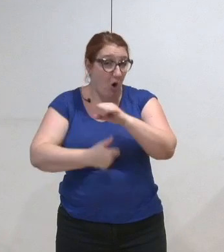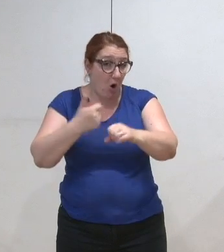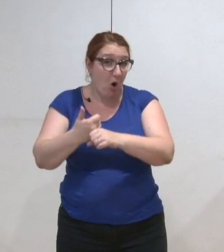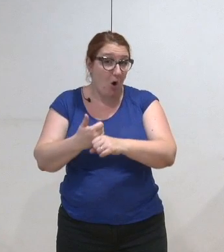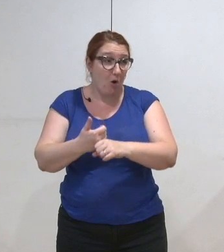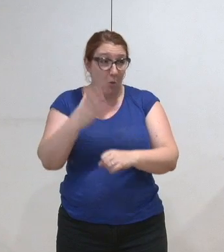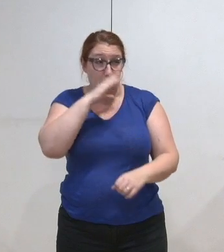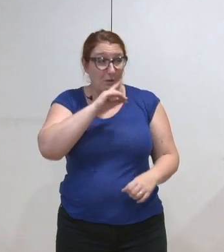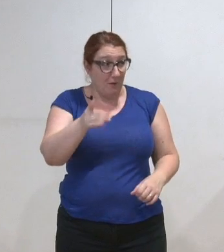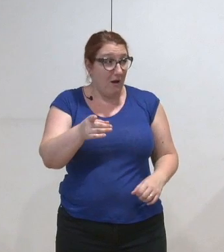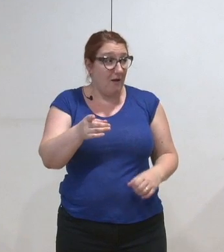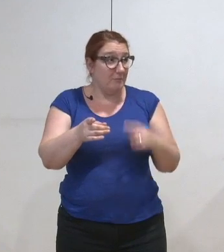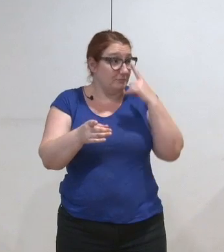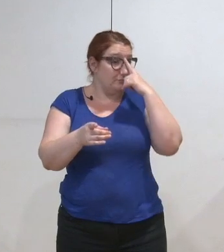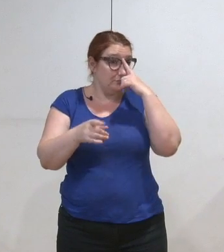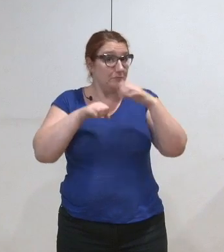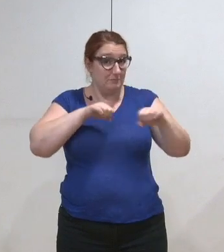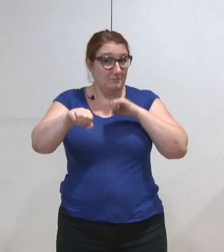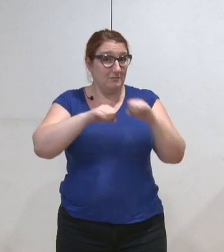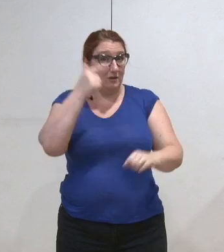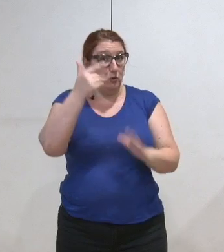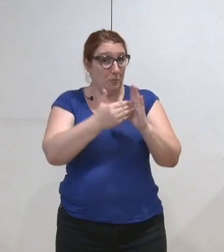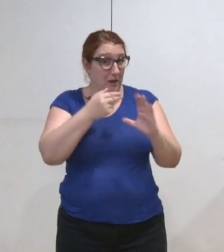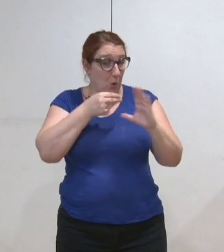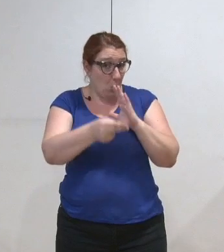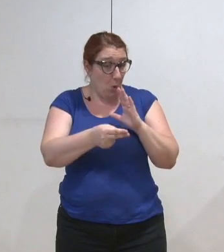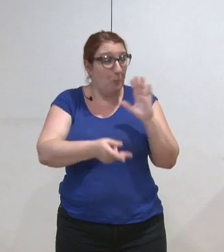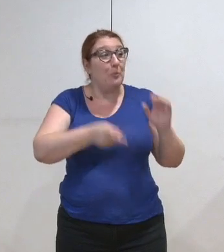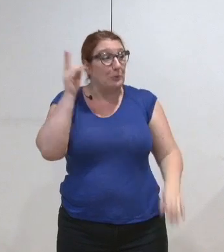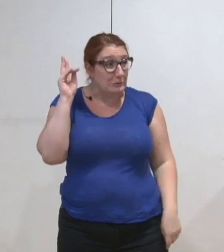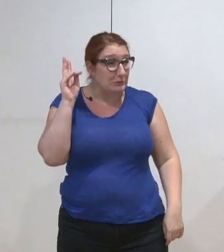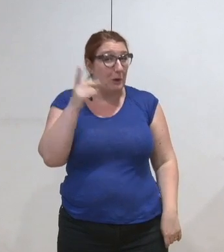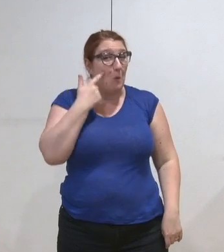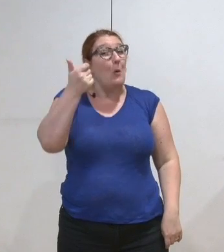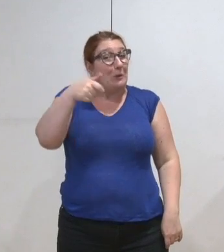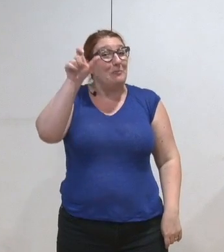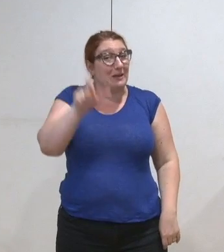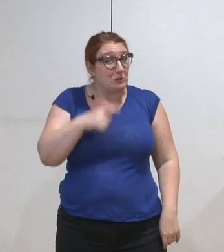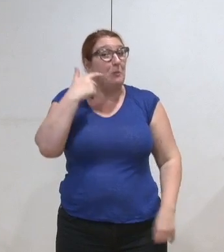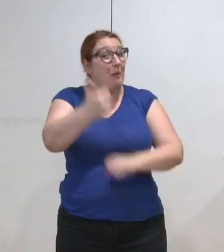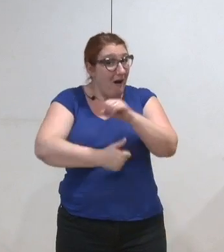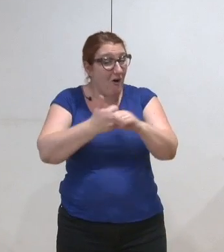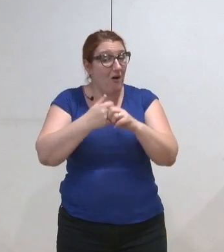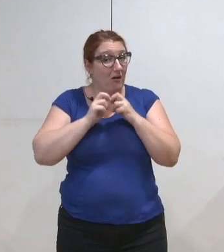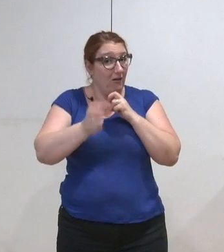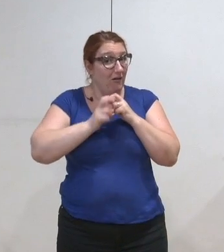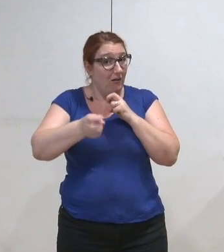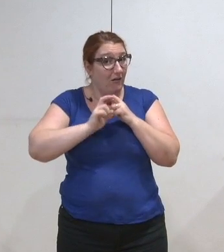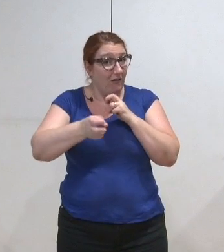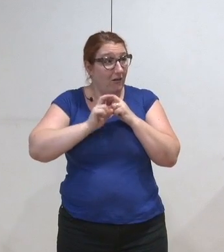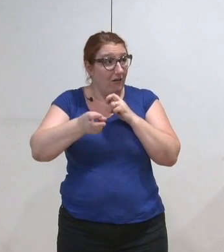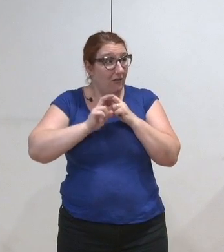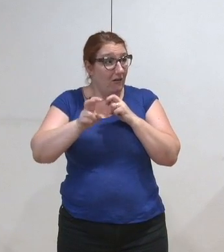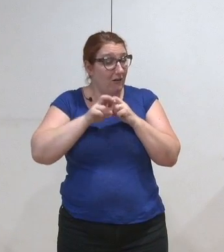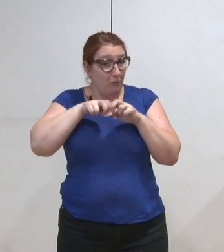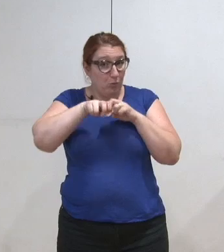ayons ça en tête aujourd'hui cette action c'est 2000 € plus de 2000 € par personne et par an juste pour cette navette